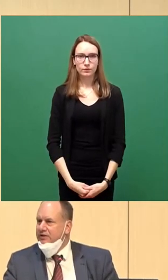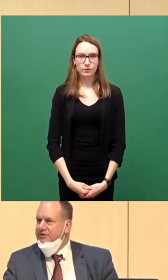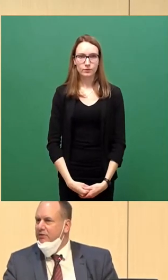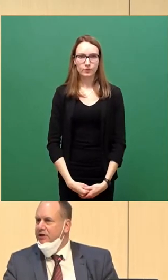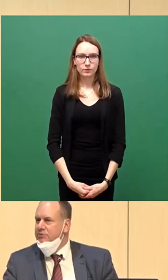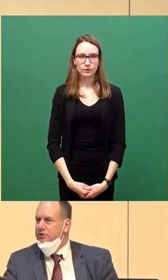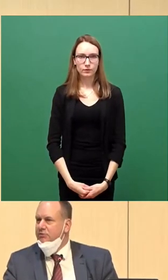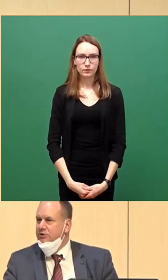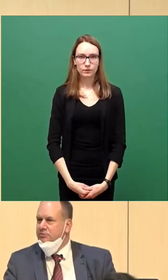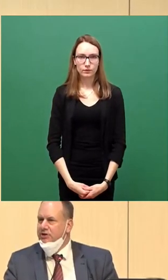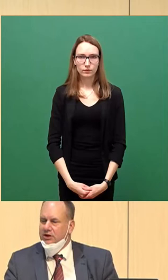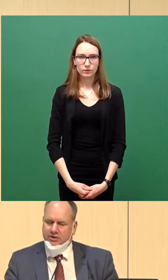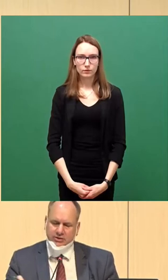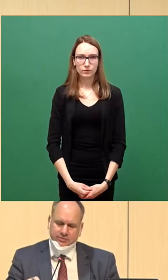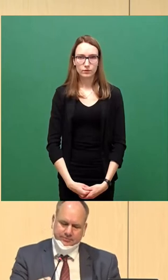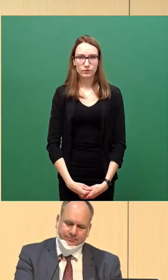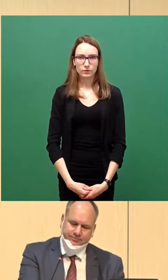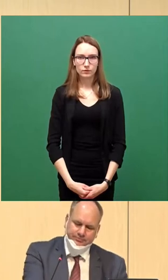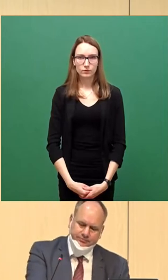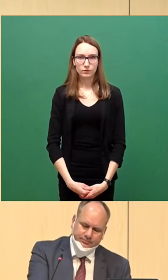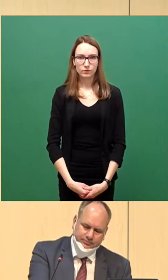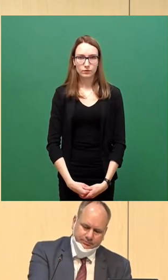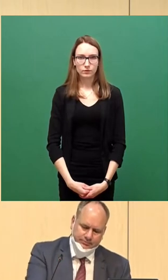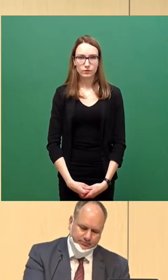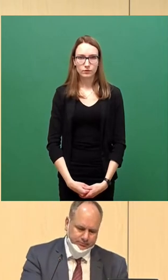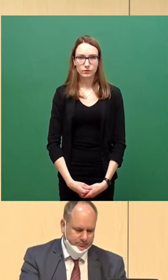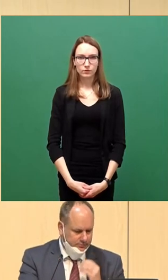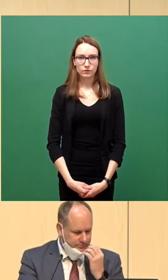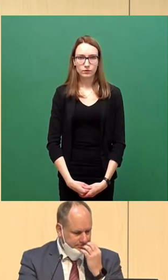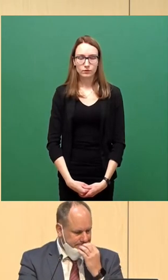Wird AfD nochmal das Wort gewünscht? Bitte, Herr Blinkert.